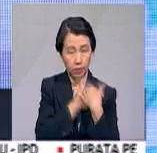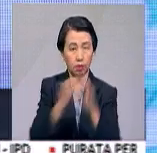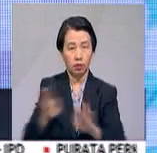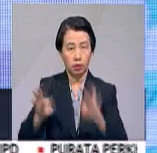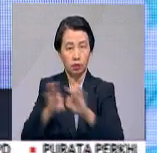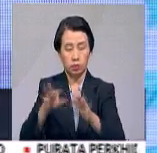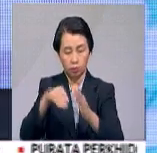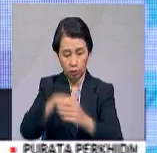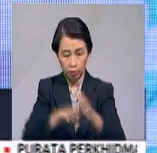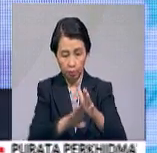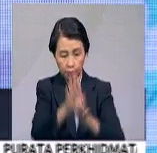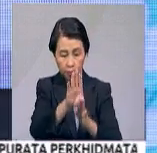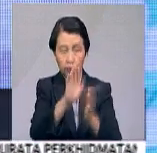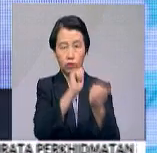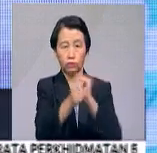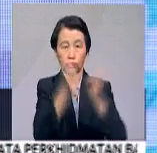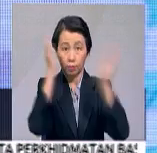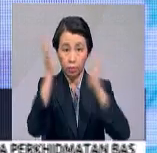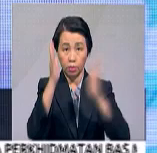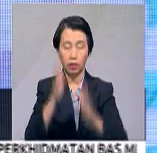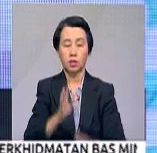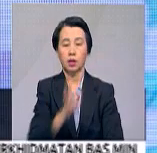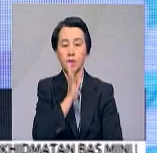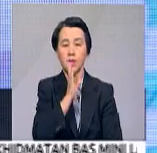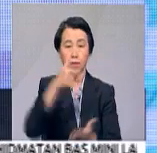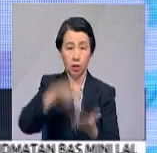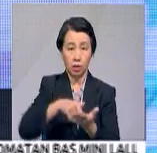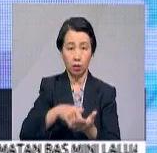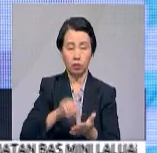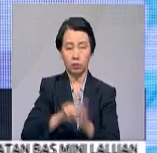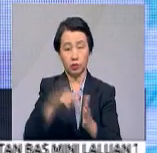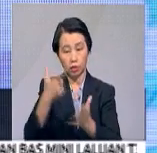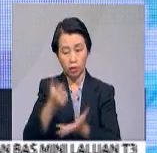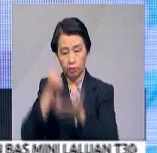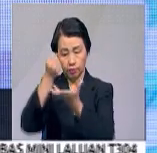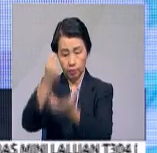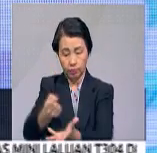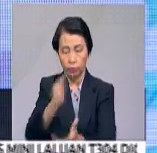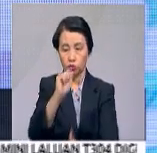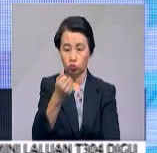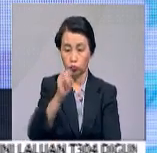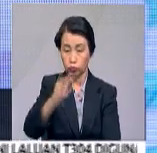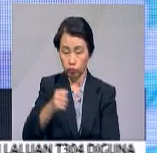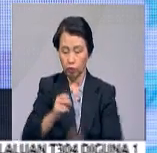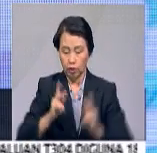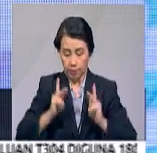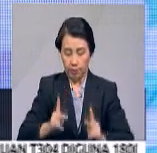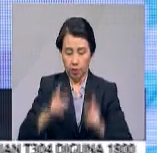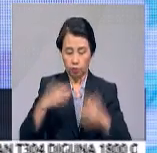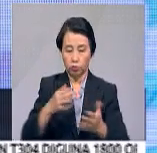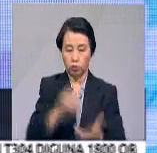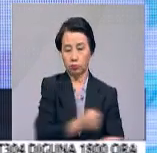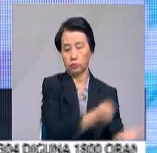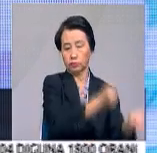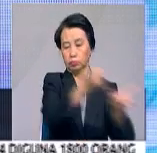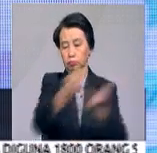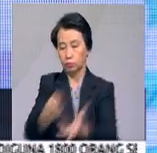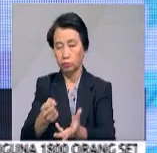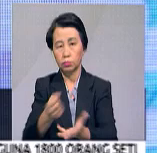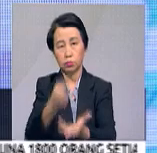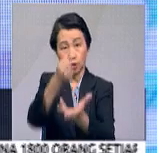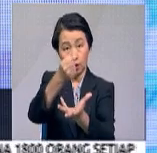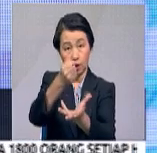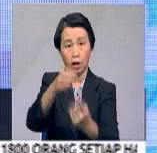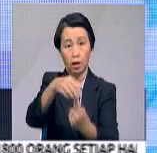dalam pembangunan sukan negara. Oleh itu katanya, selain peruntukan khusus RM10 juta itu, pihaknya juga telah memperuntukkan dana